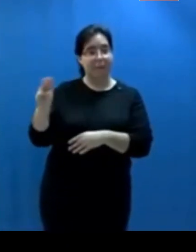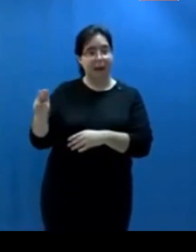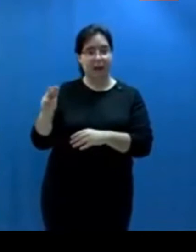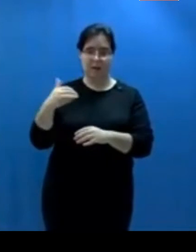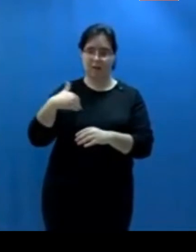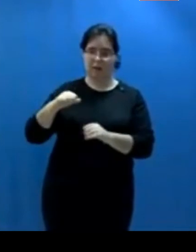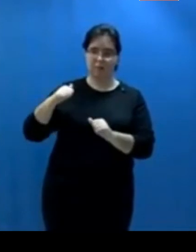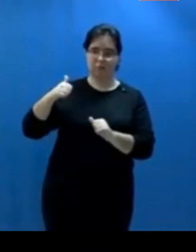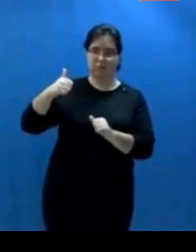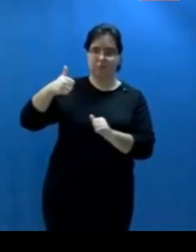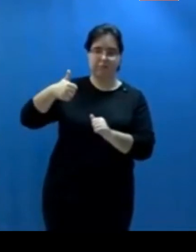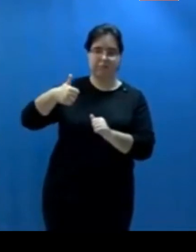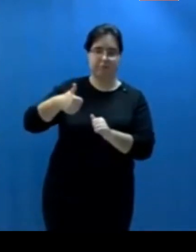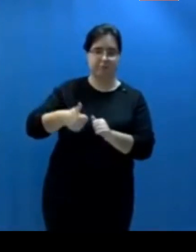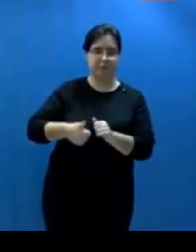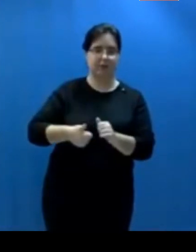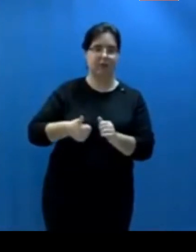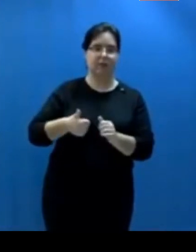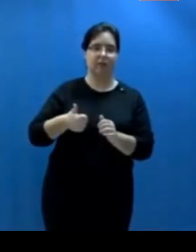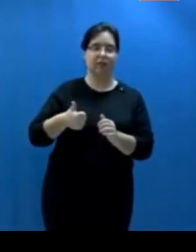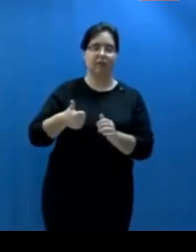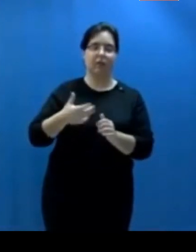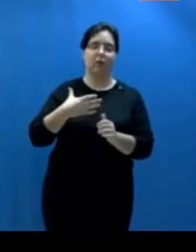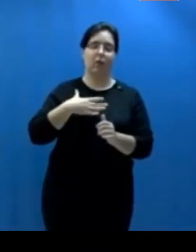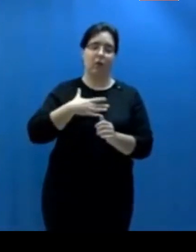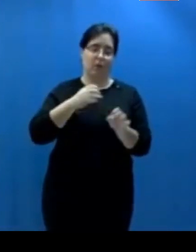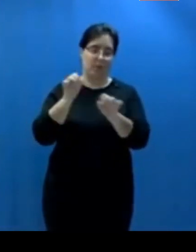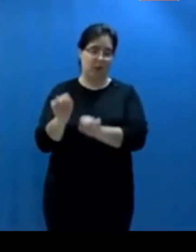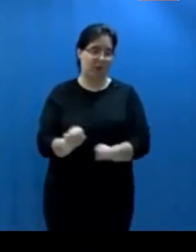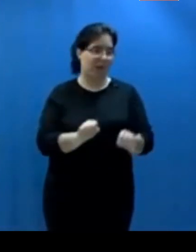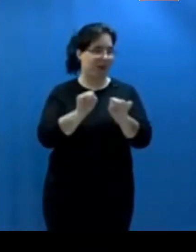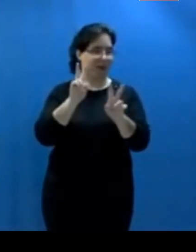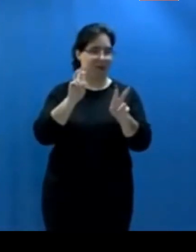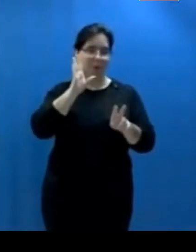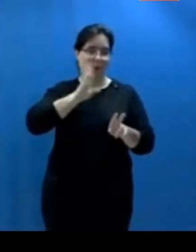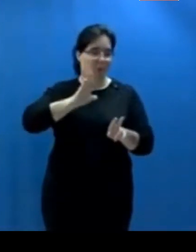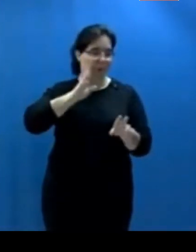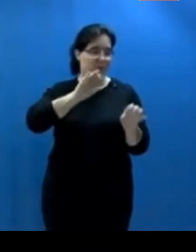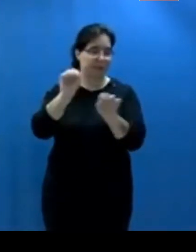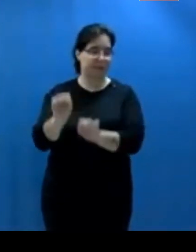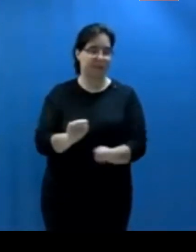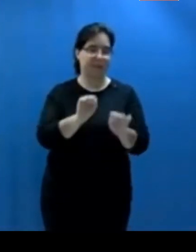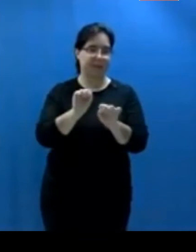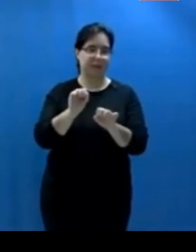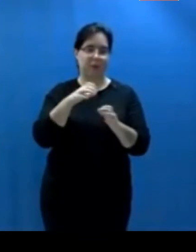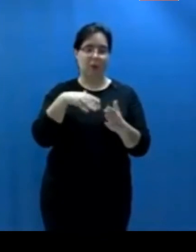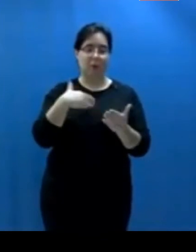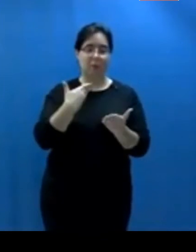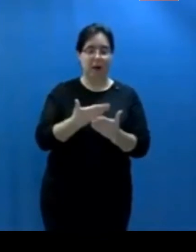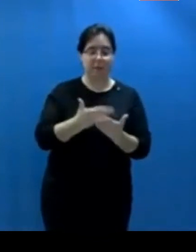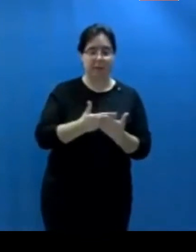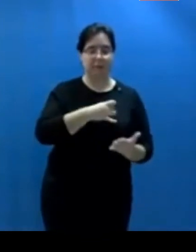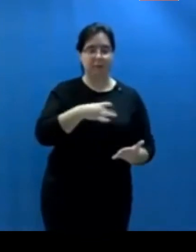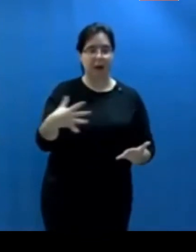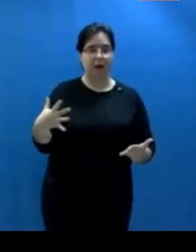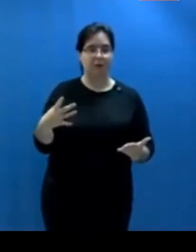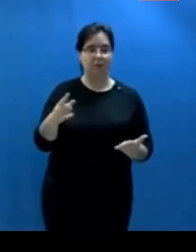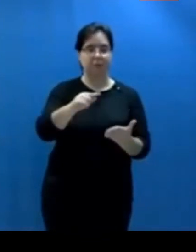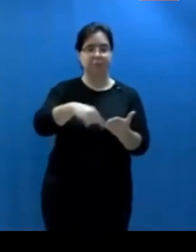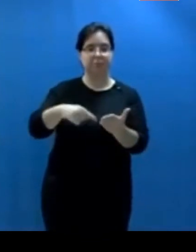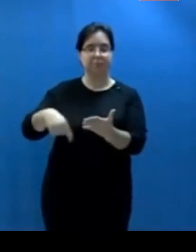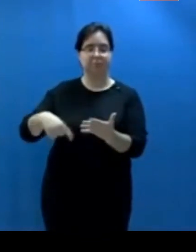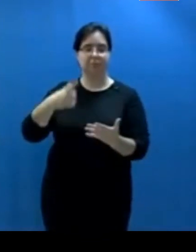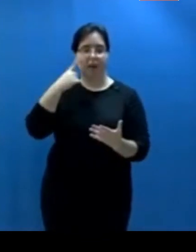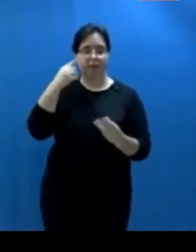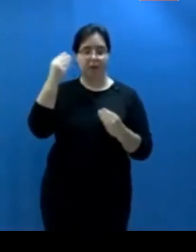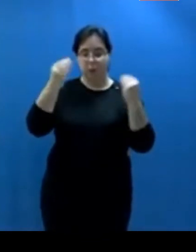estat convivint, quan no protegint a la corrupció, ficar-se davant d'un paper en blanc i haver d'escriure què és el que pensa o